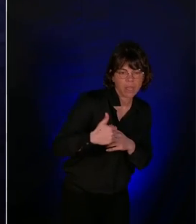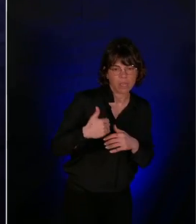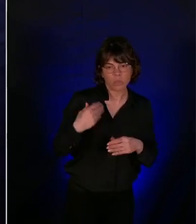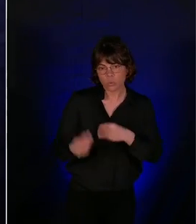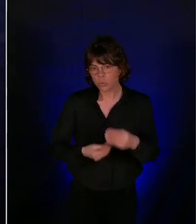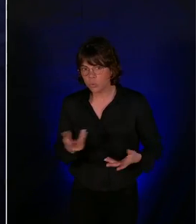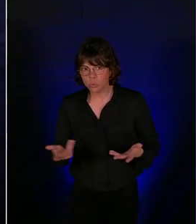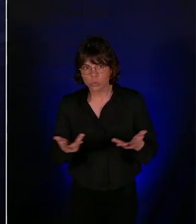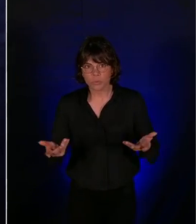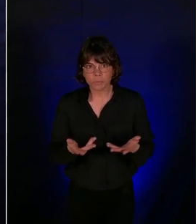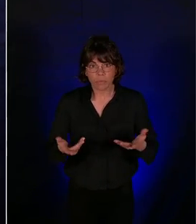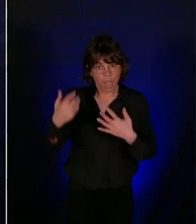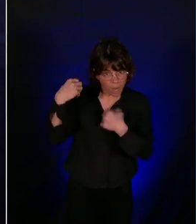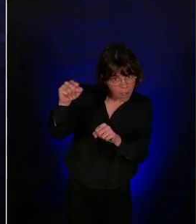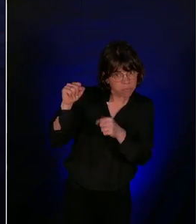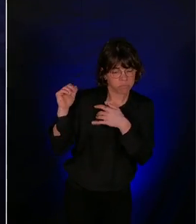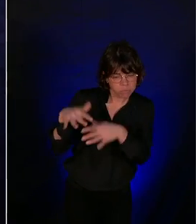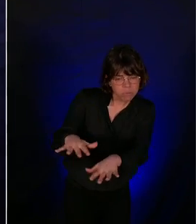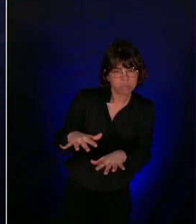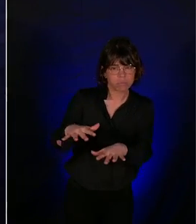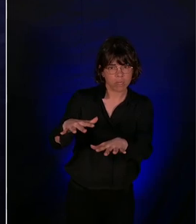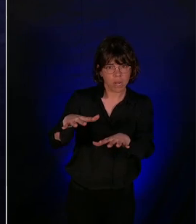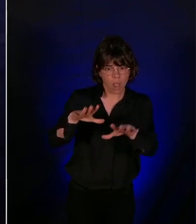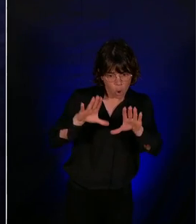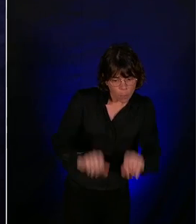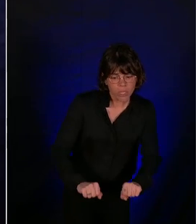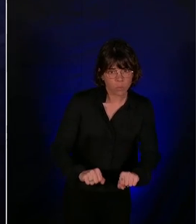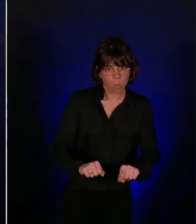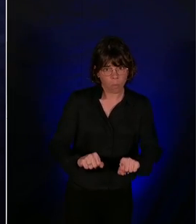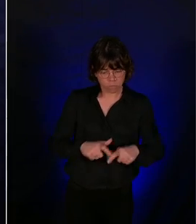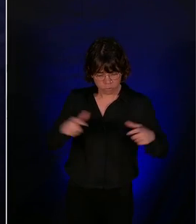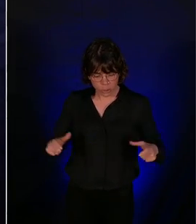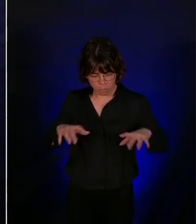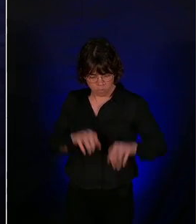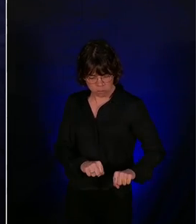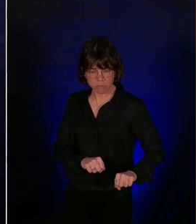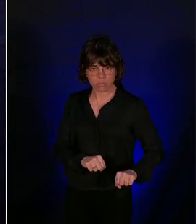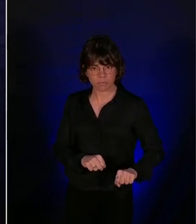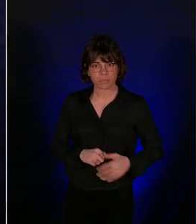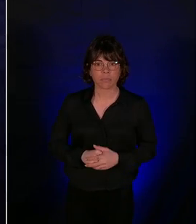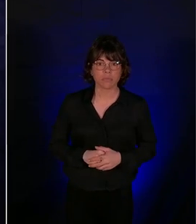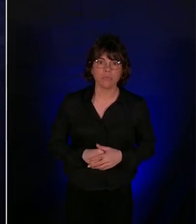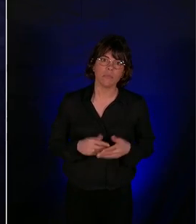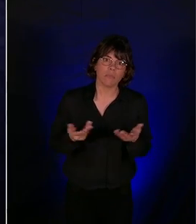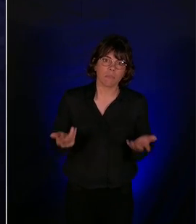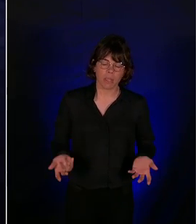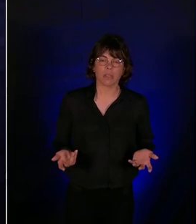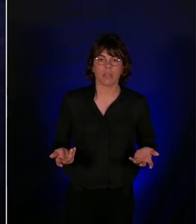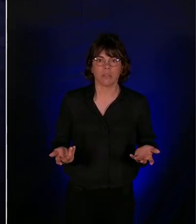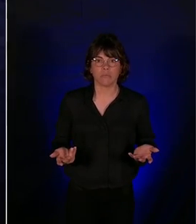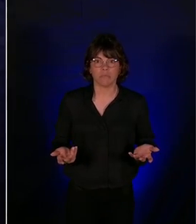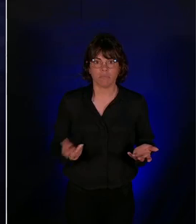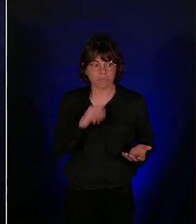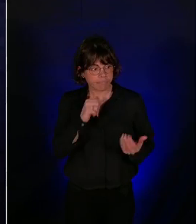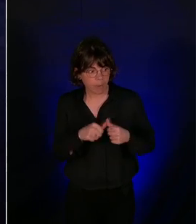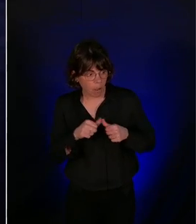les les les grèves les les occupations d'usine pour autant rien n'a été